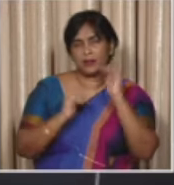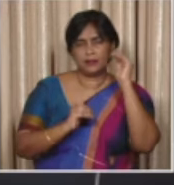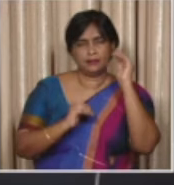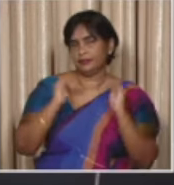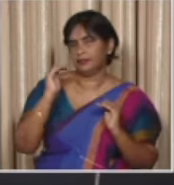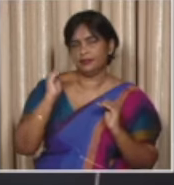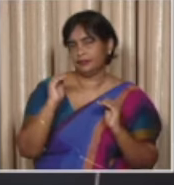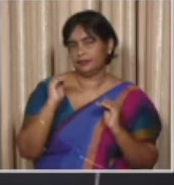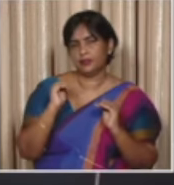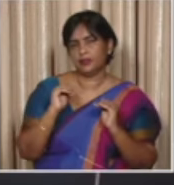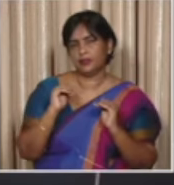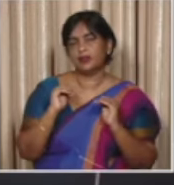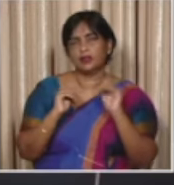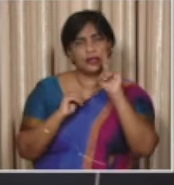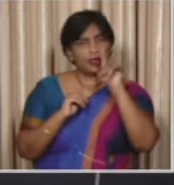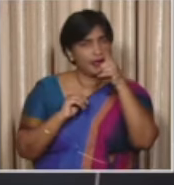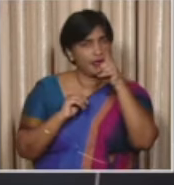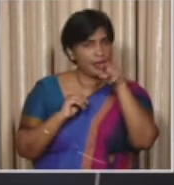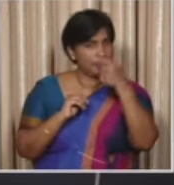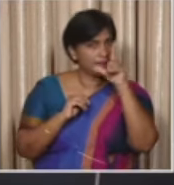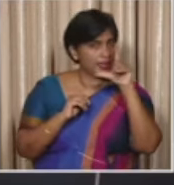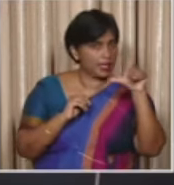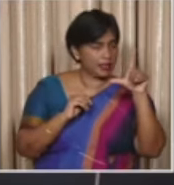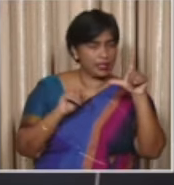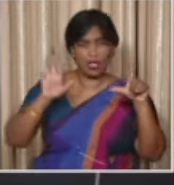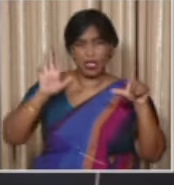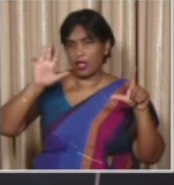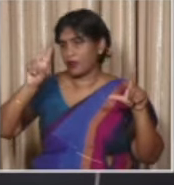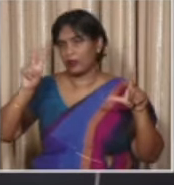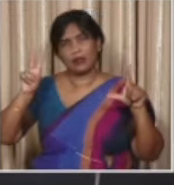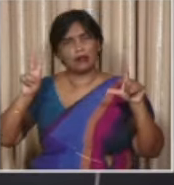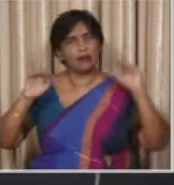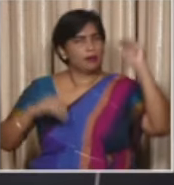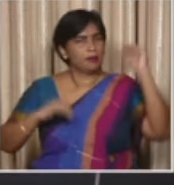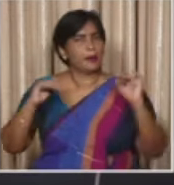නැතින්නේ. සියයට 107යි 92 අතර පහලෝක පරතරයක්